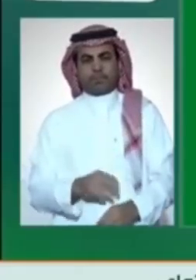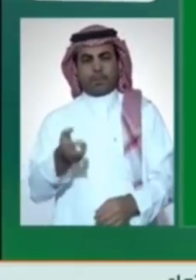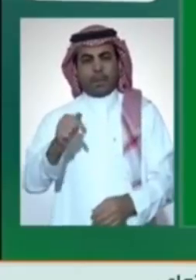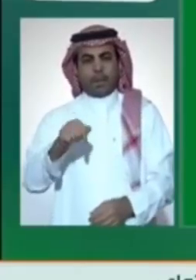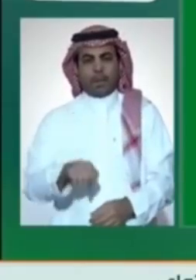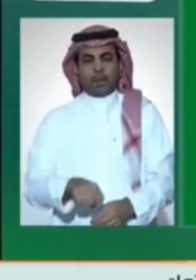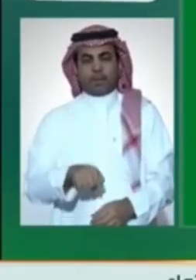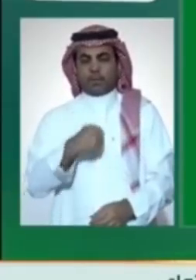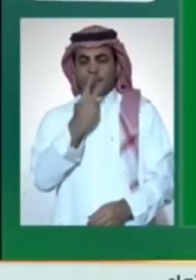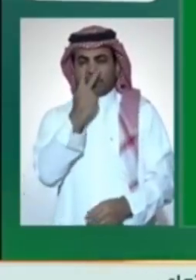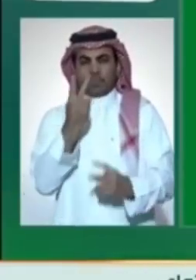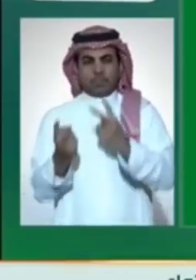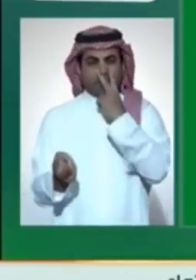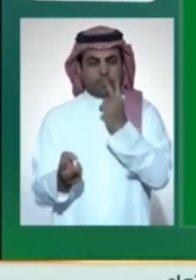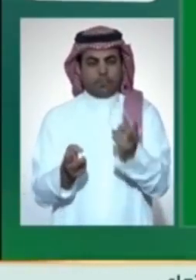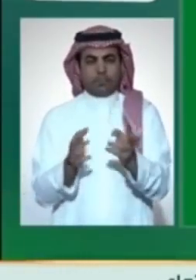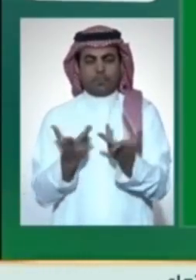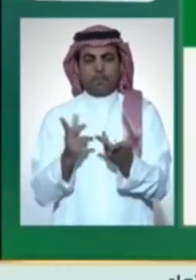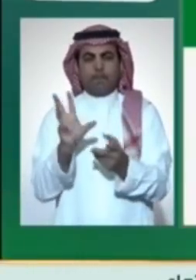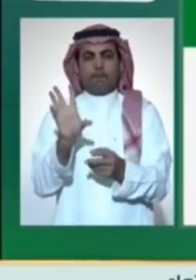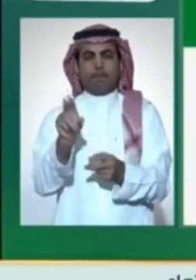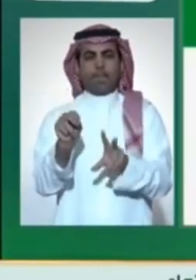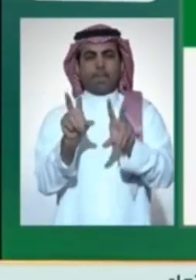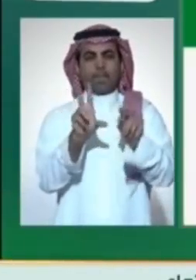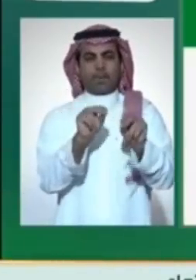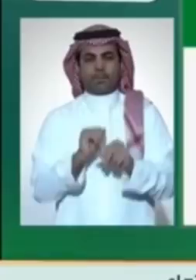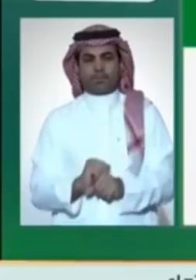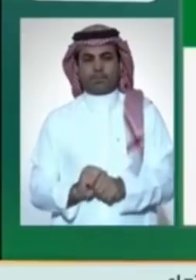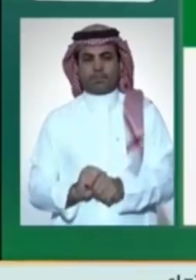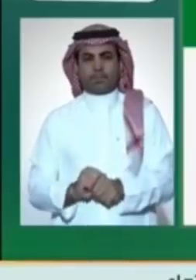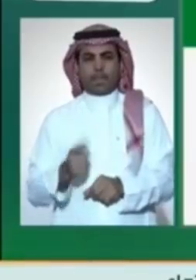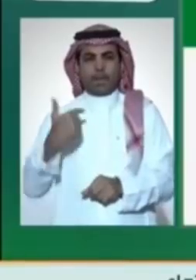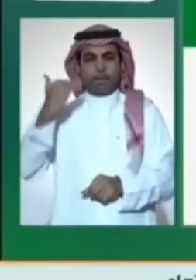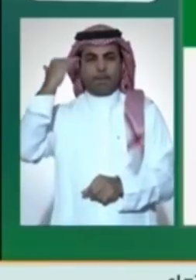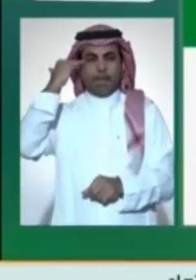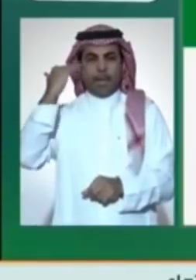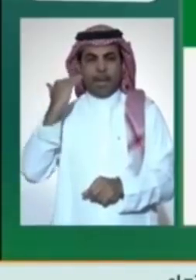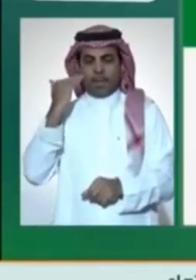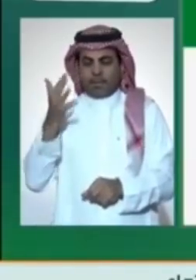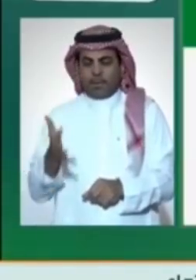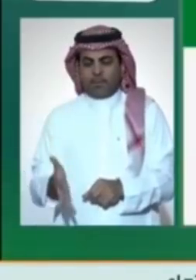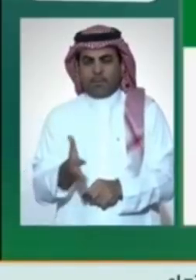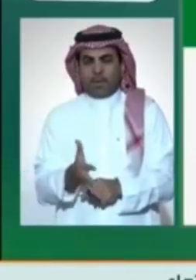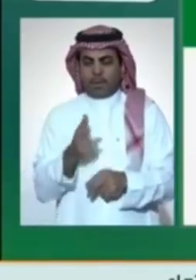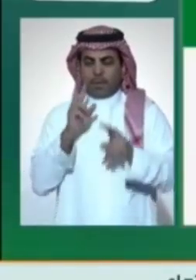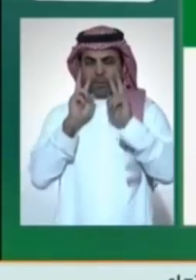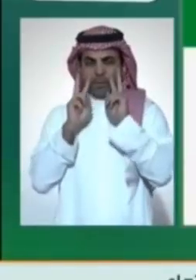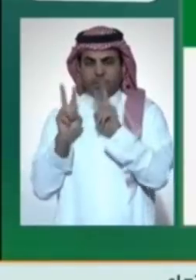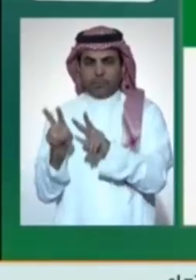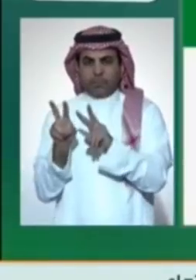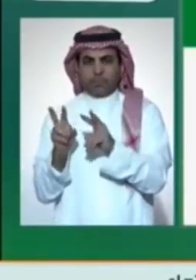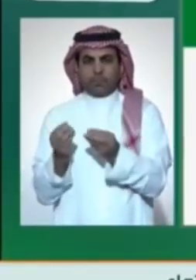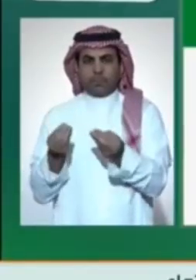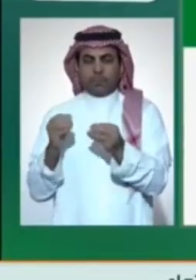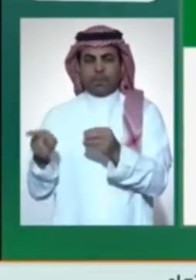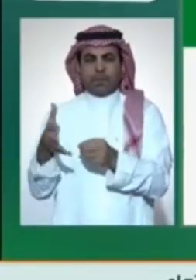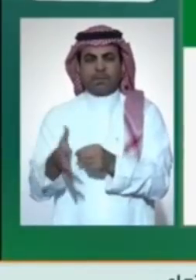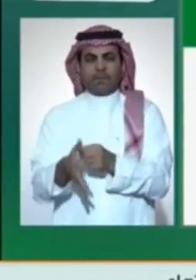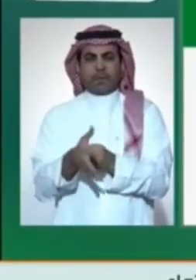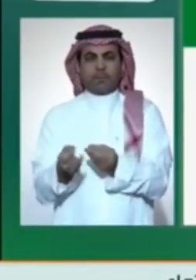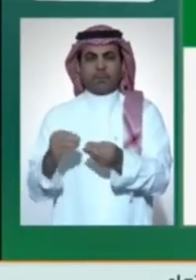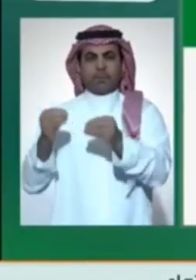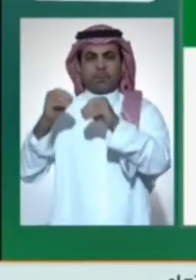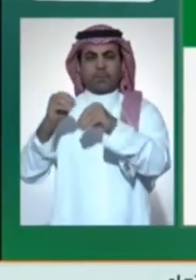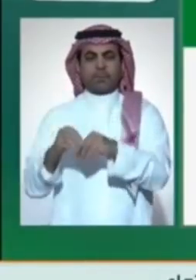يظهر في فئات معينة، مثلا في الإناث والأطفال نلاحظ أن نسبة الإصابة فيما بين الأطفال